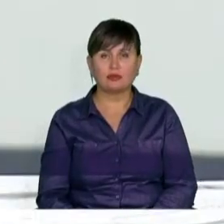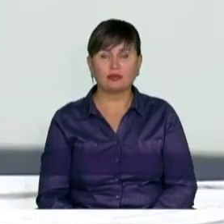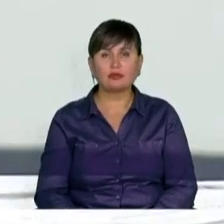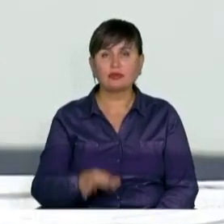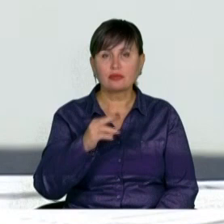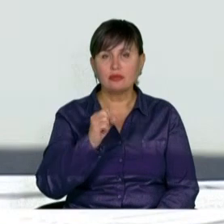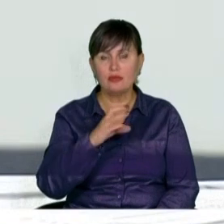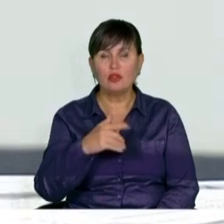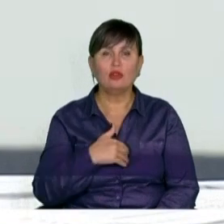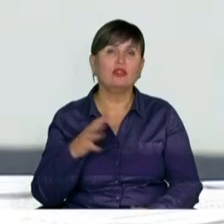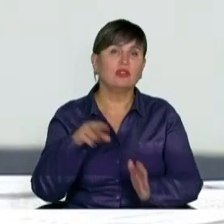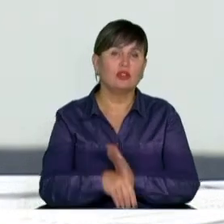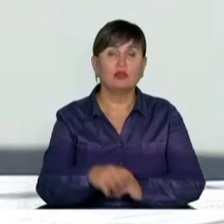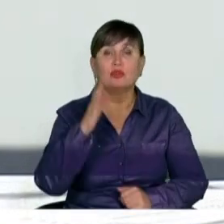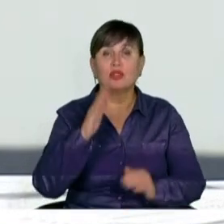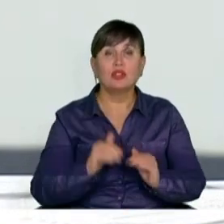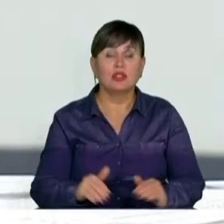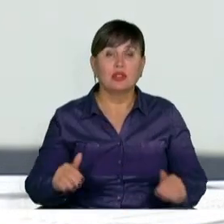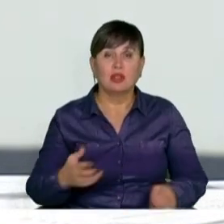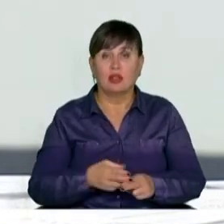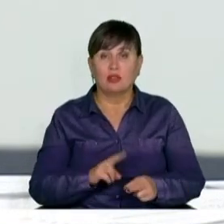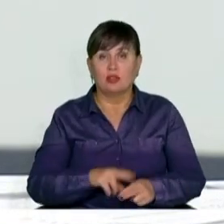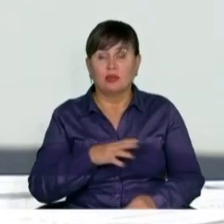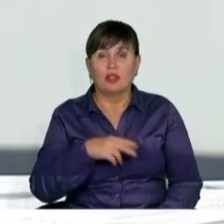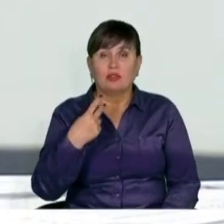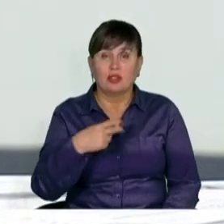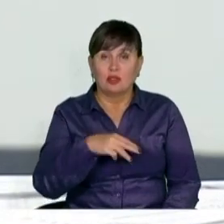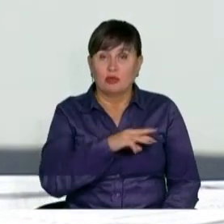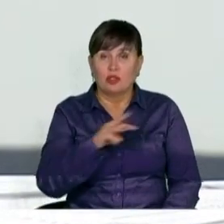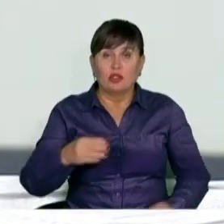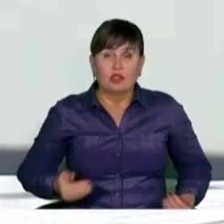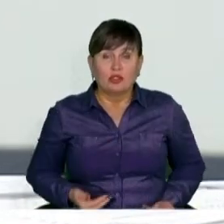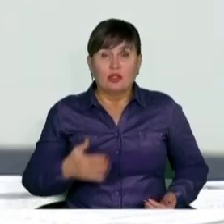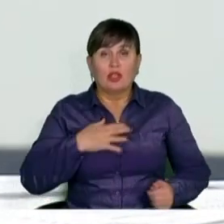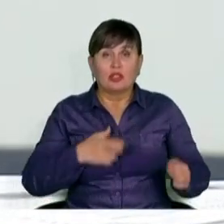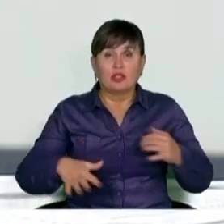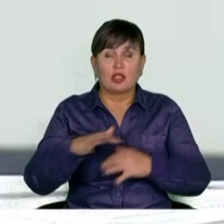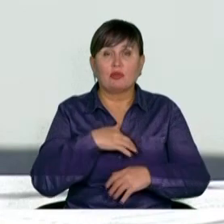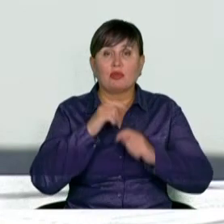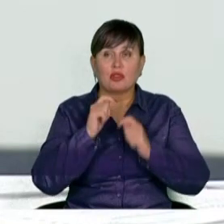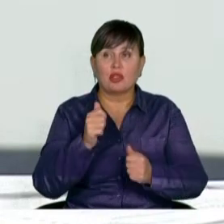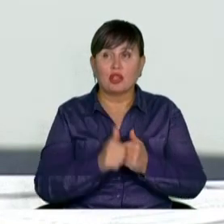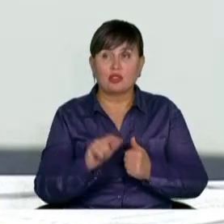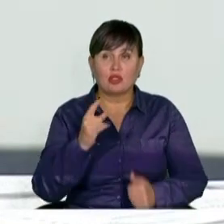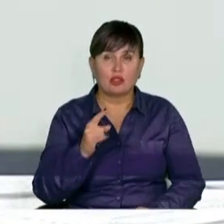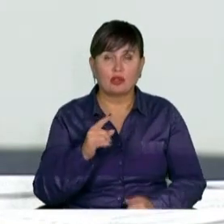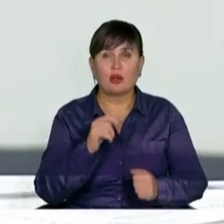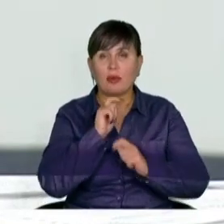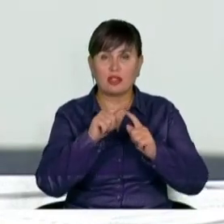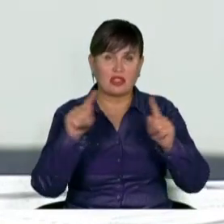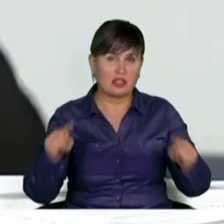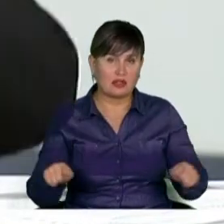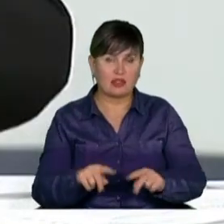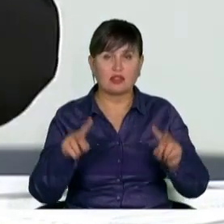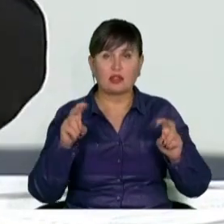Отбасы Банк хочет внести вклад в будущее детей, которые стали 20-миллионными жителями нашей страны. Мы подарим каждому ребенку подарочный сертификат